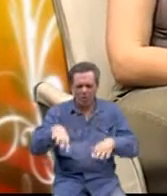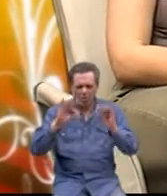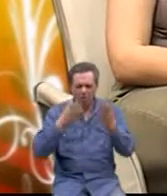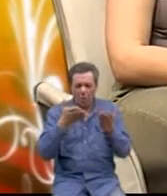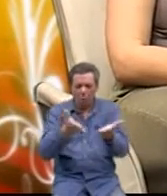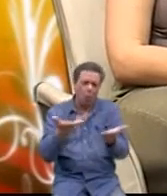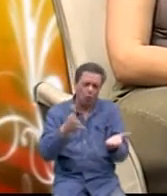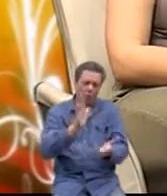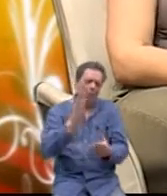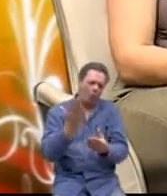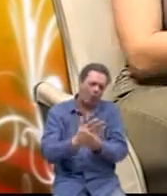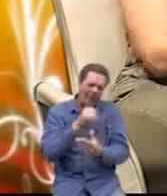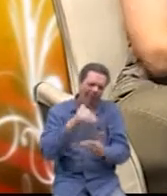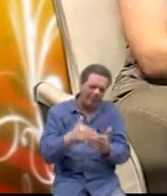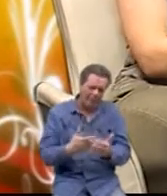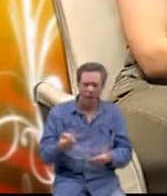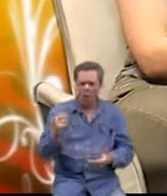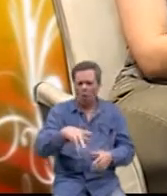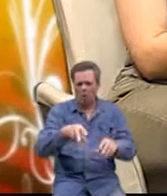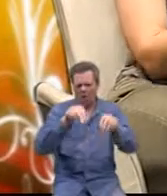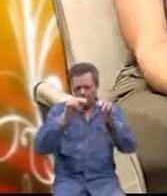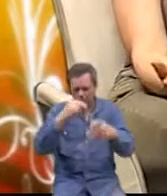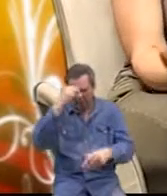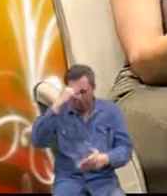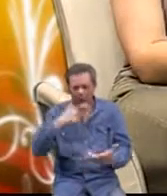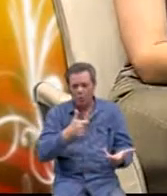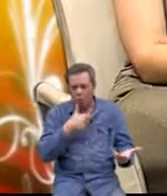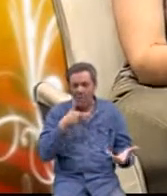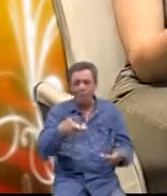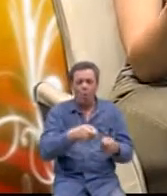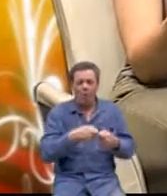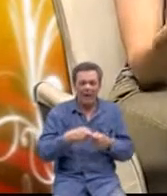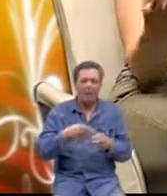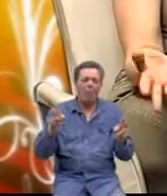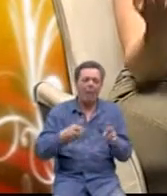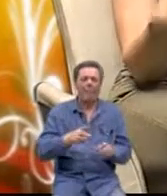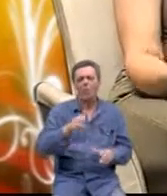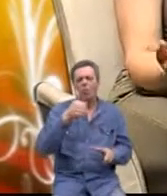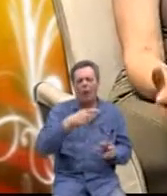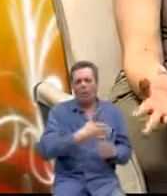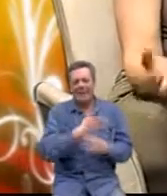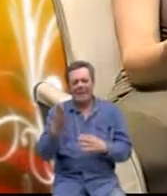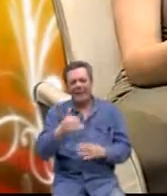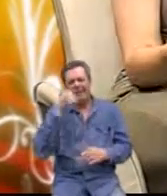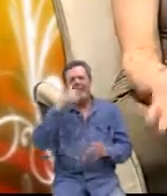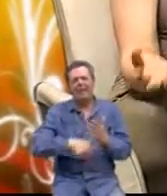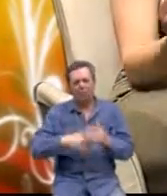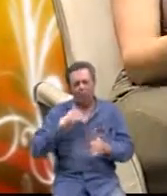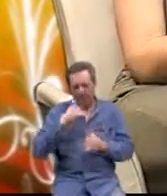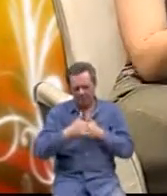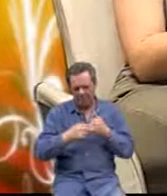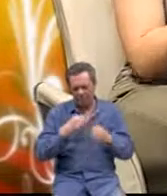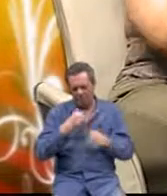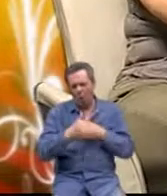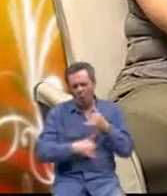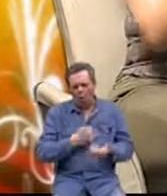što njemu odgovara i treba i doći na tu edukaciju. Mi edukacije organiziramo najmanje u jednoj seriji jednom godišnje. Nekad je to više,